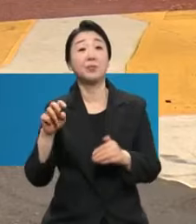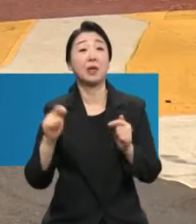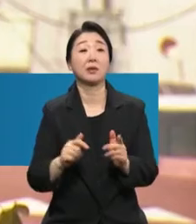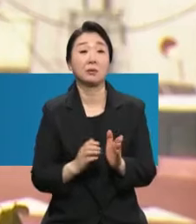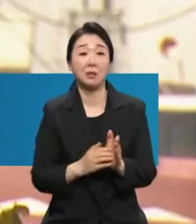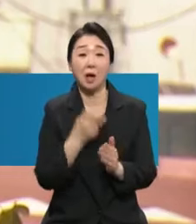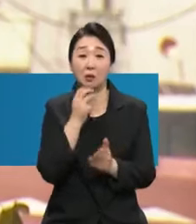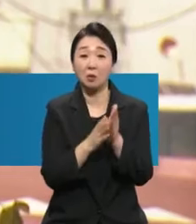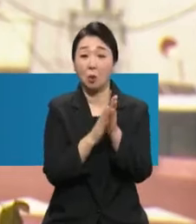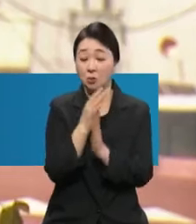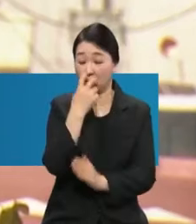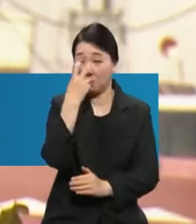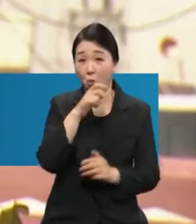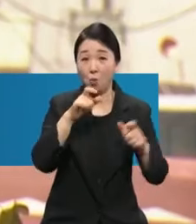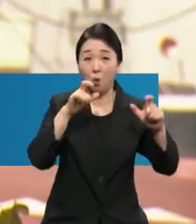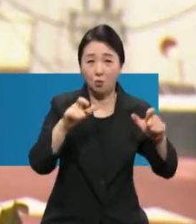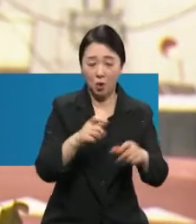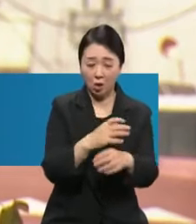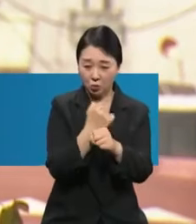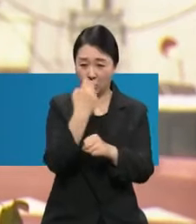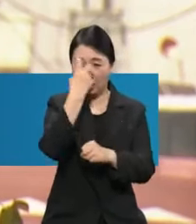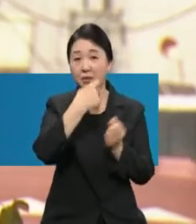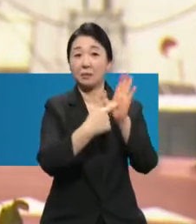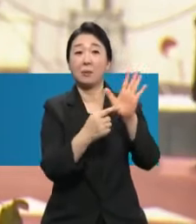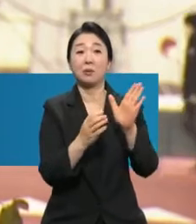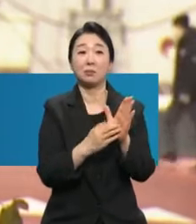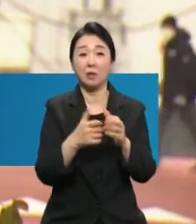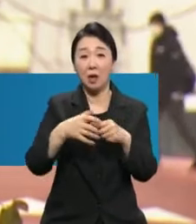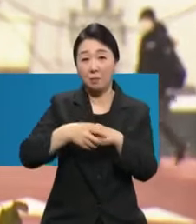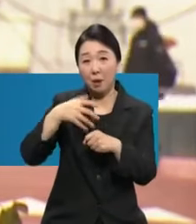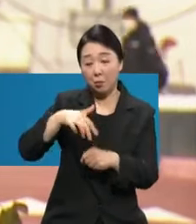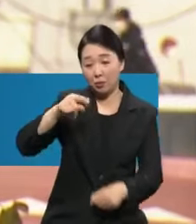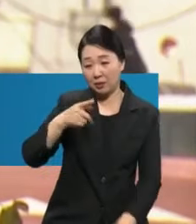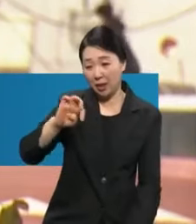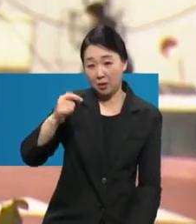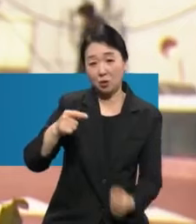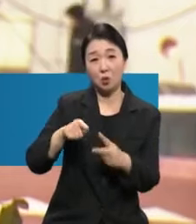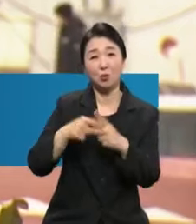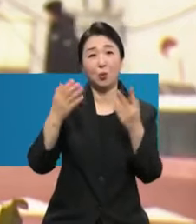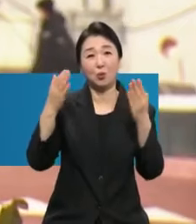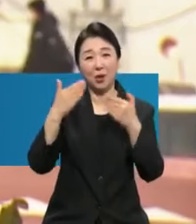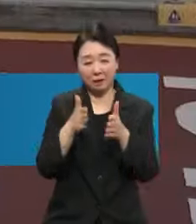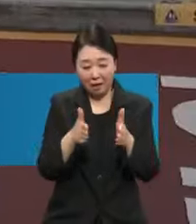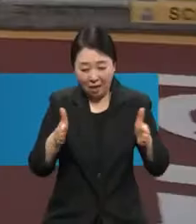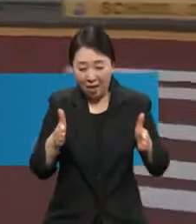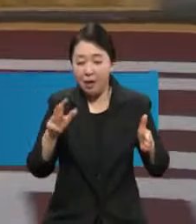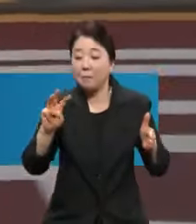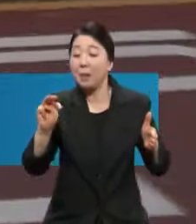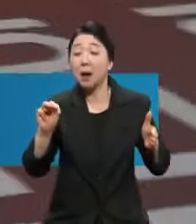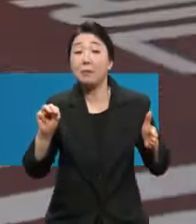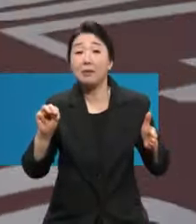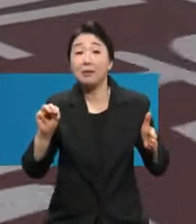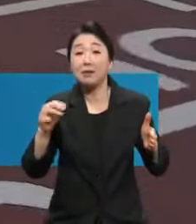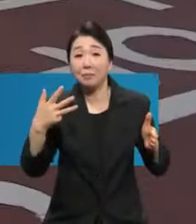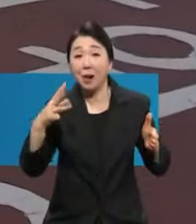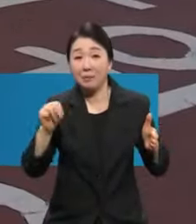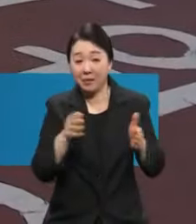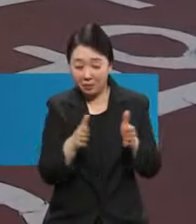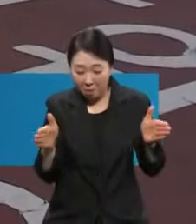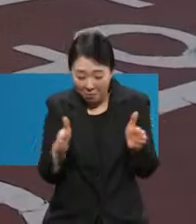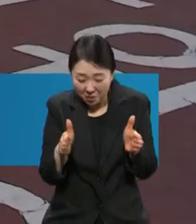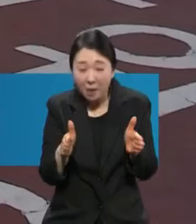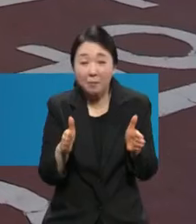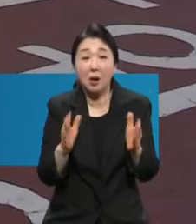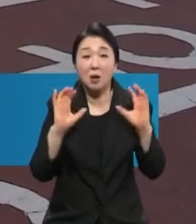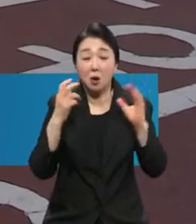보호 구역 종합 관리 대책을 발표하고 마포구의 창천 초등학교 등 길 너비가 8m 미만인 어린이 보호 구역에 제한